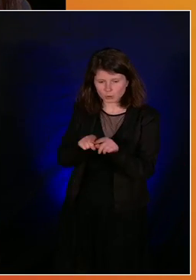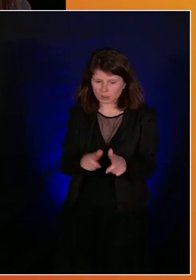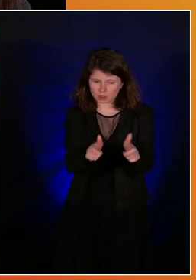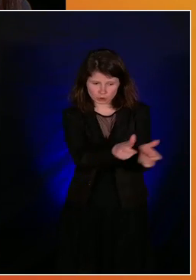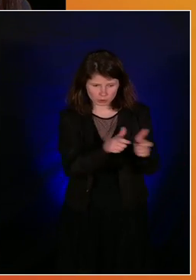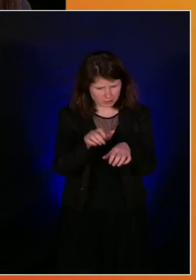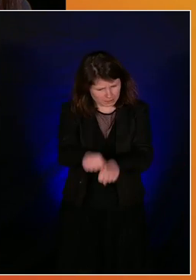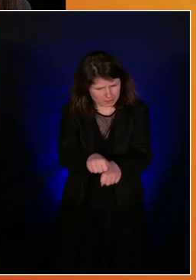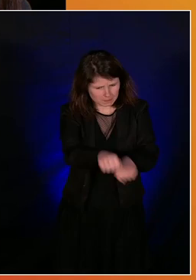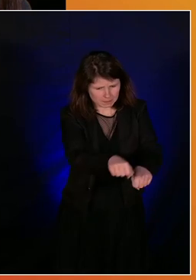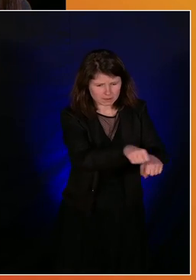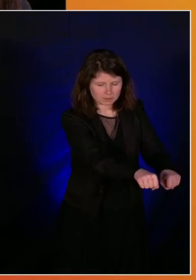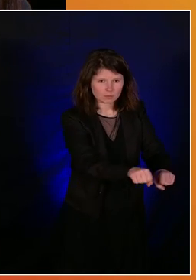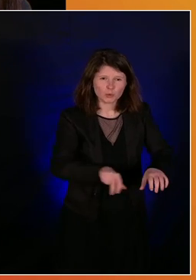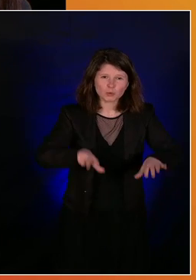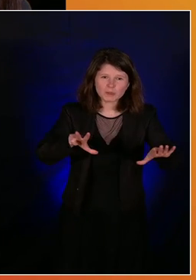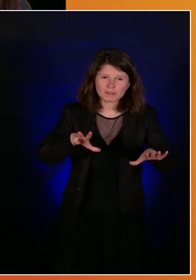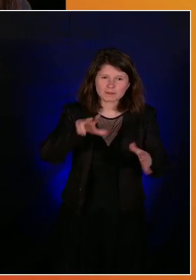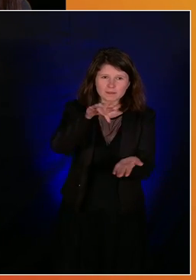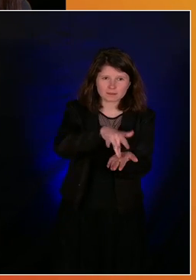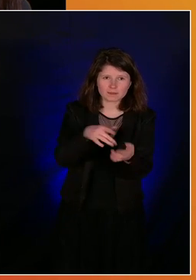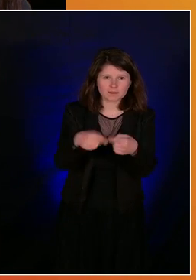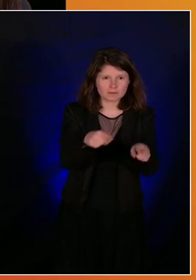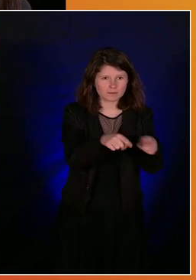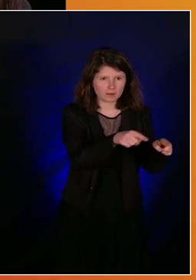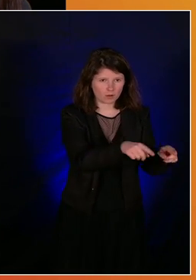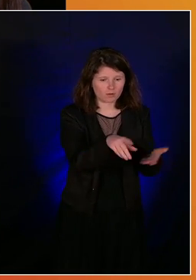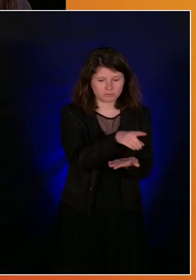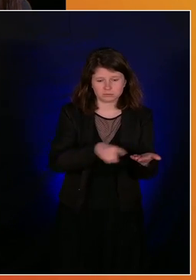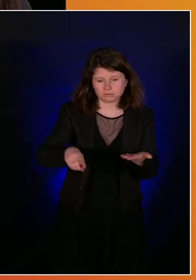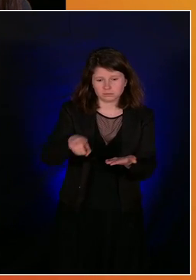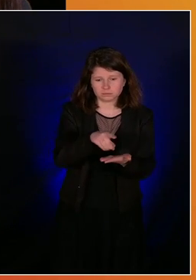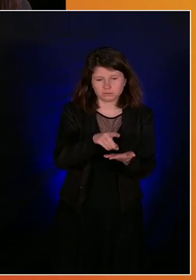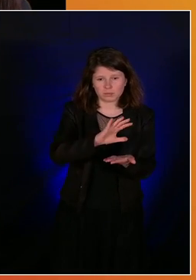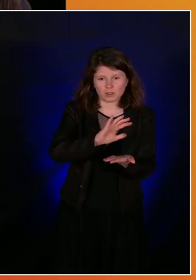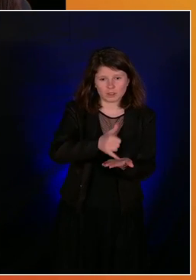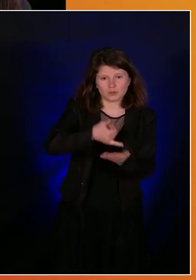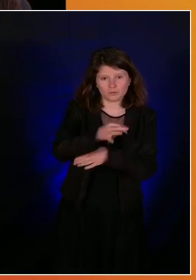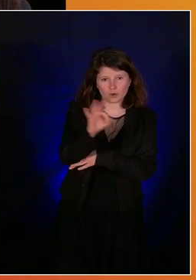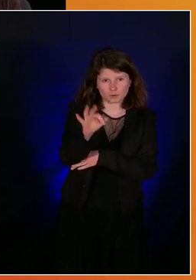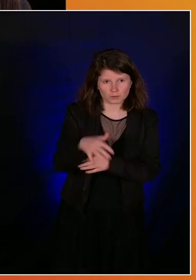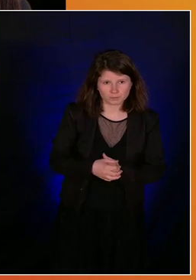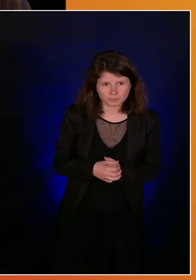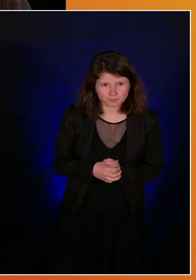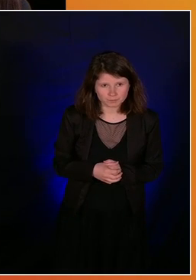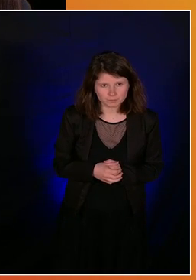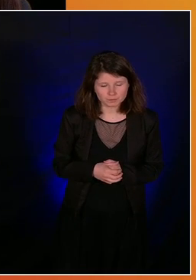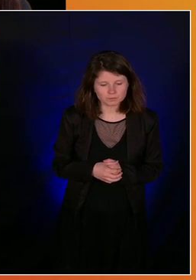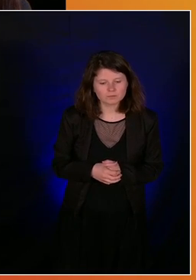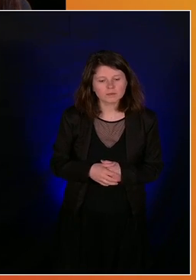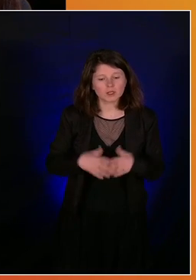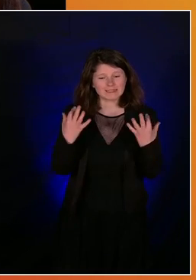sites d'Île-de-France donc pendant 10 jours les livreurs en grève ont tenu leur piquet de